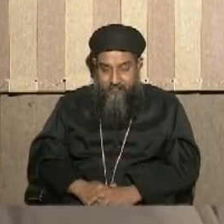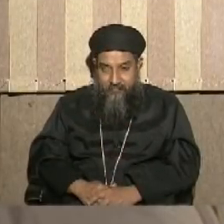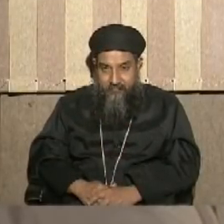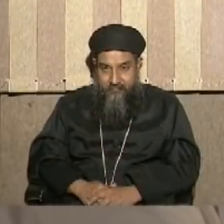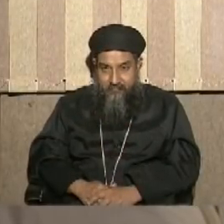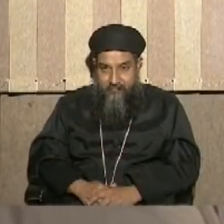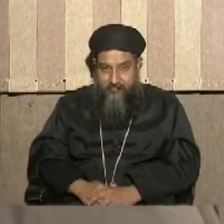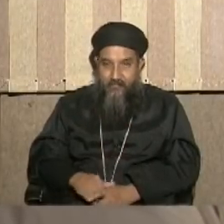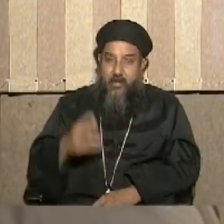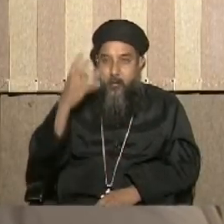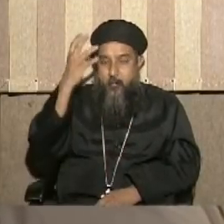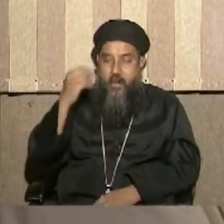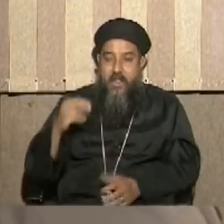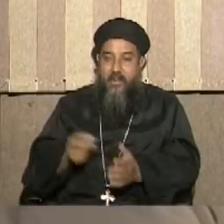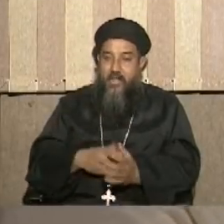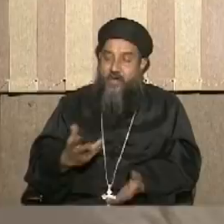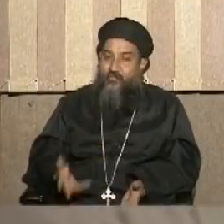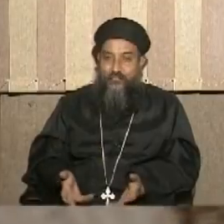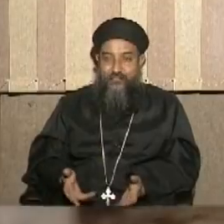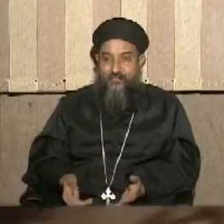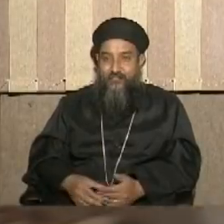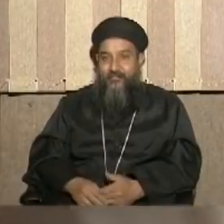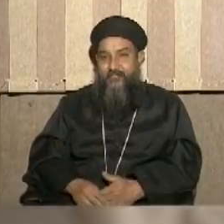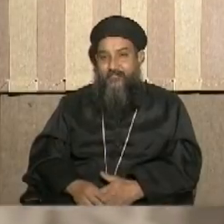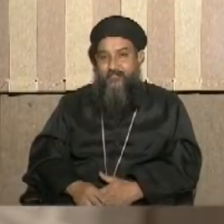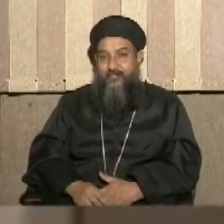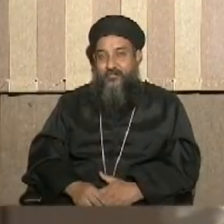أنا خايف يا أبي الليل يمسي عليك.